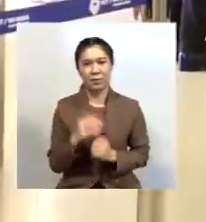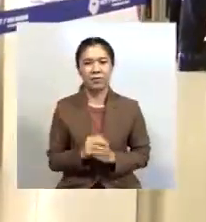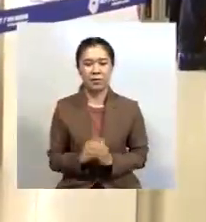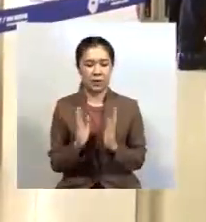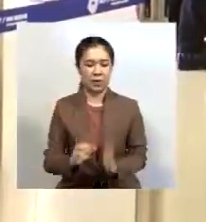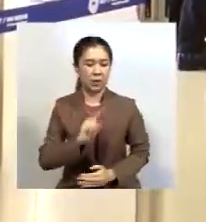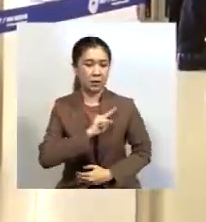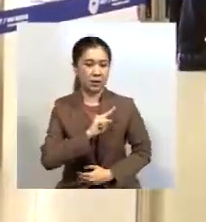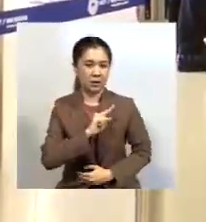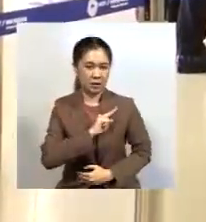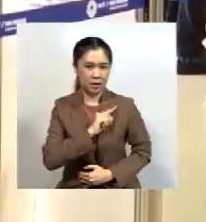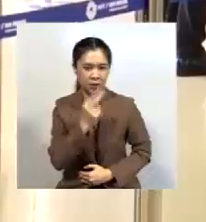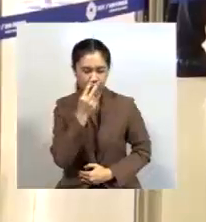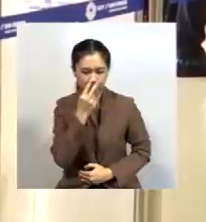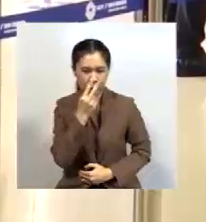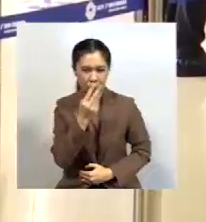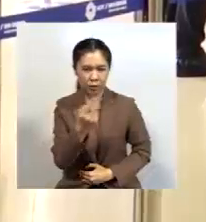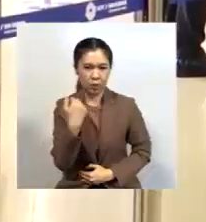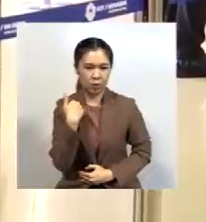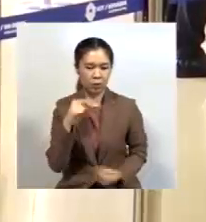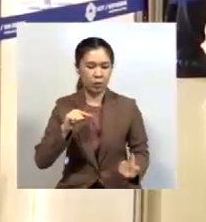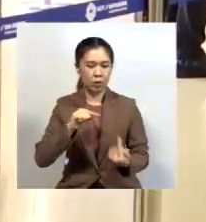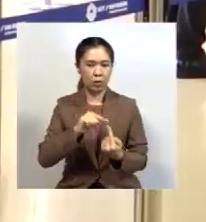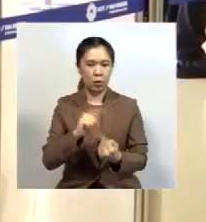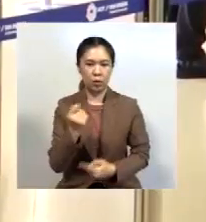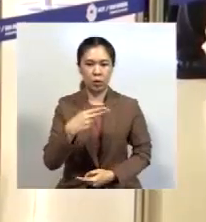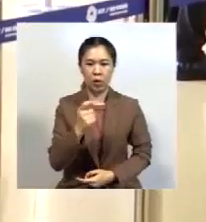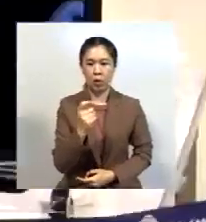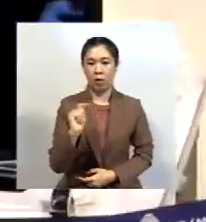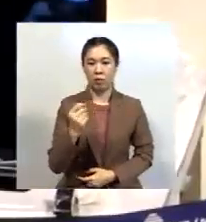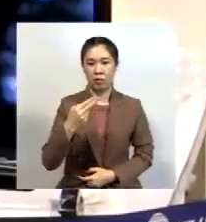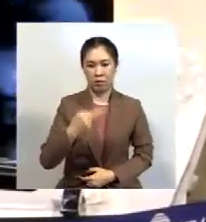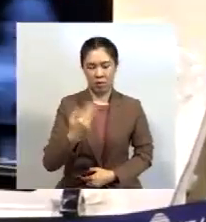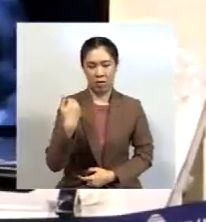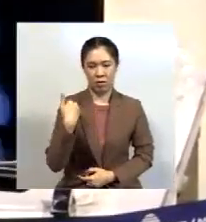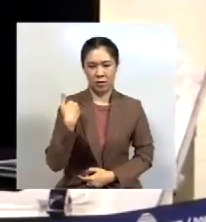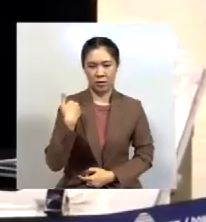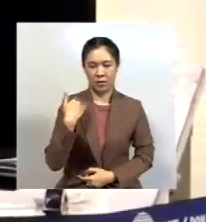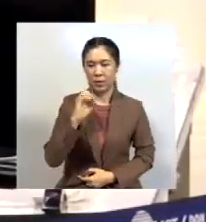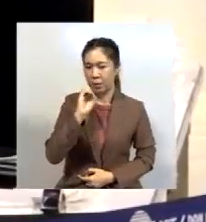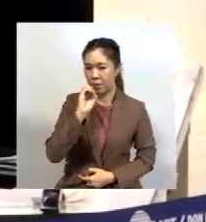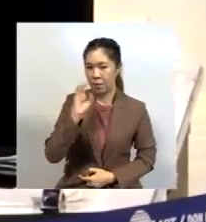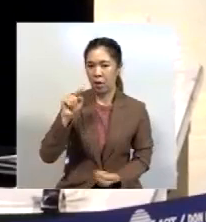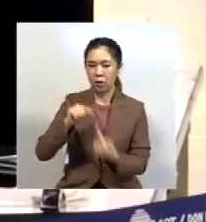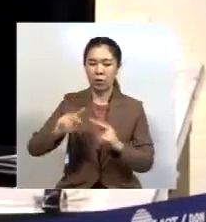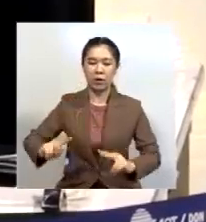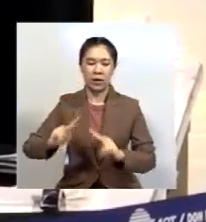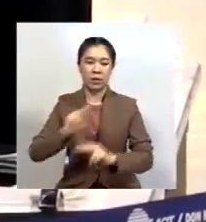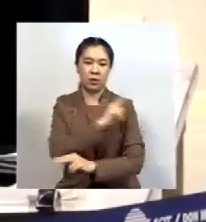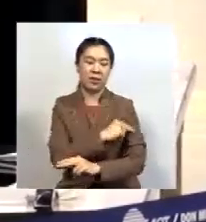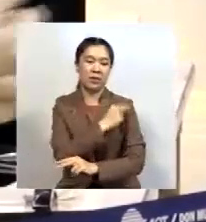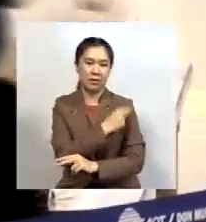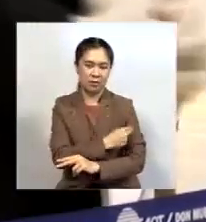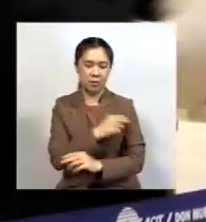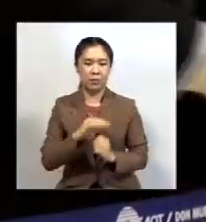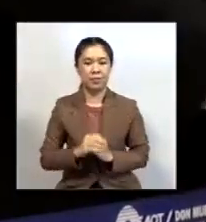าหน้าที่ก็จะคัดกรองประสานงานกับคลินิกของฝ่ายการแพทย์ทอททันทีนะครับเพื่อแจ้งไปยังกระทรวงสาธารณสุขและก็ด่านควบคุมโรครว